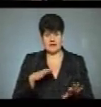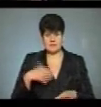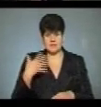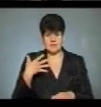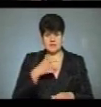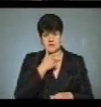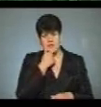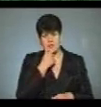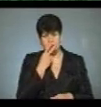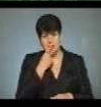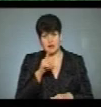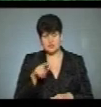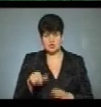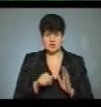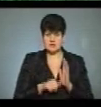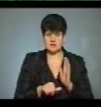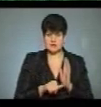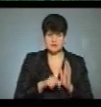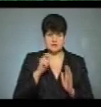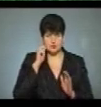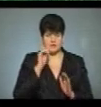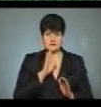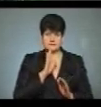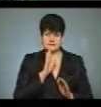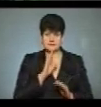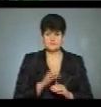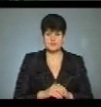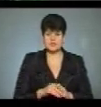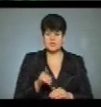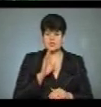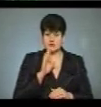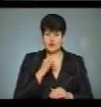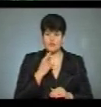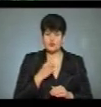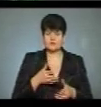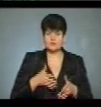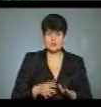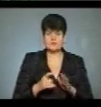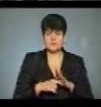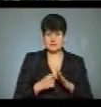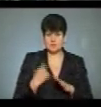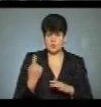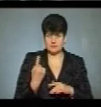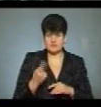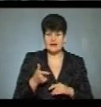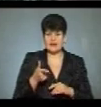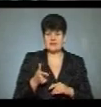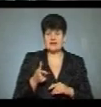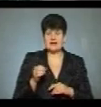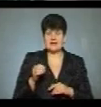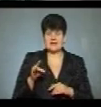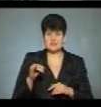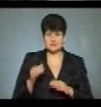глядачів, серед них 66-річна Стефанія Овсієнко. Жінка каже, що родом з Донеччини. У геріатричному